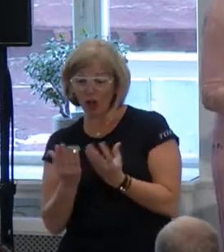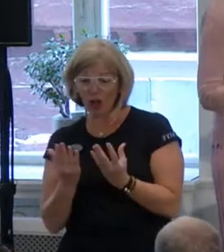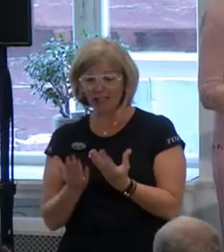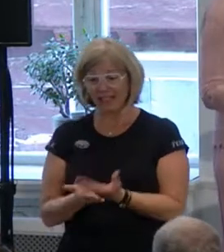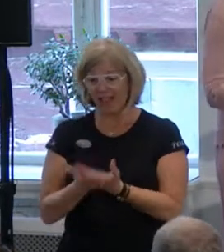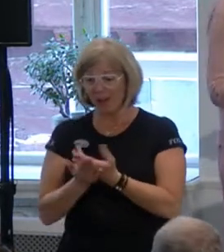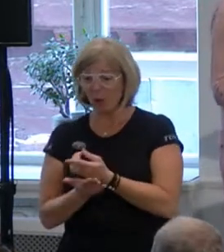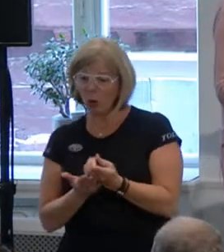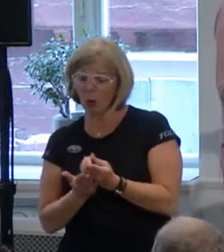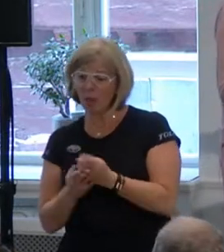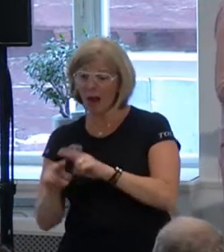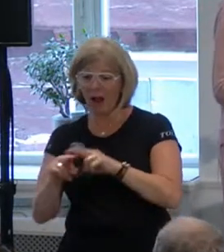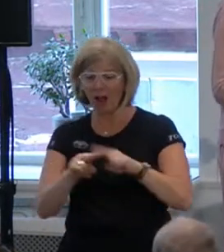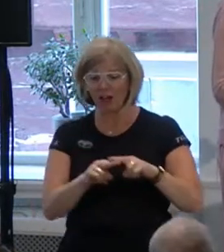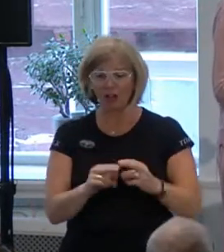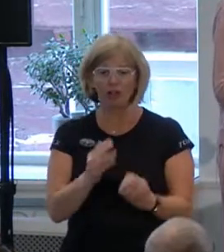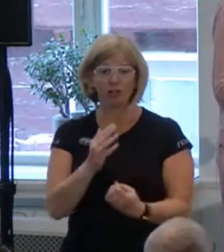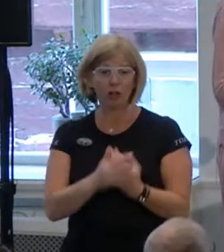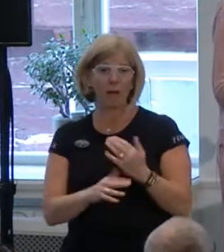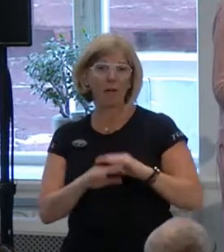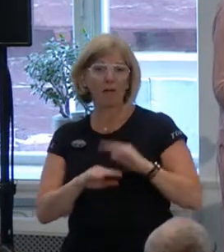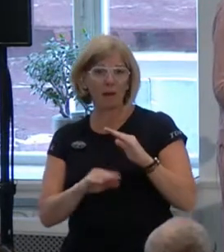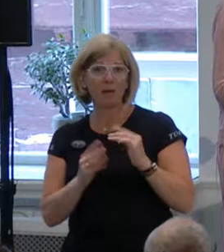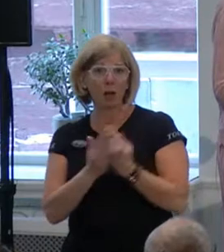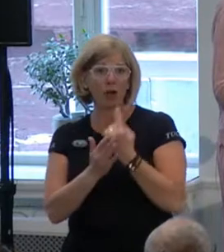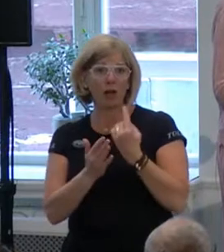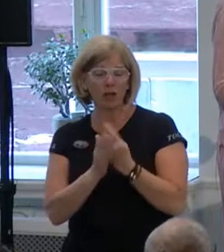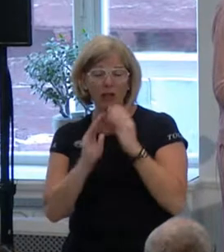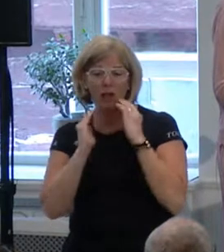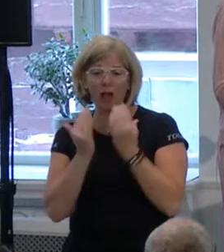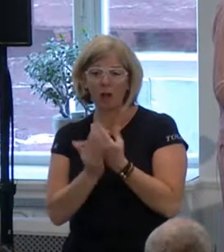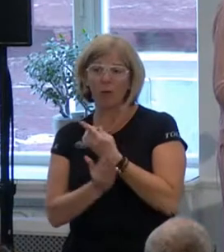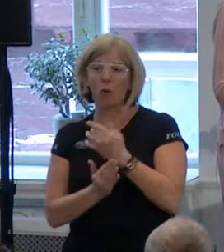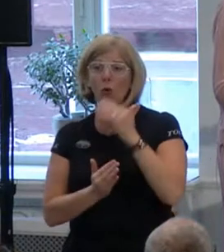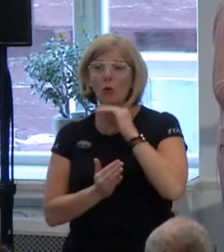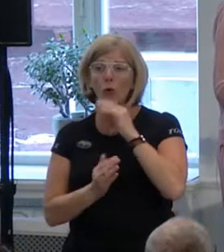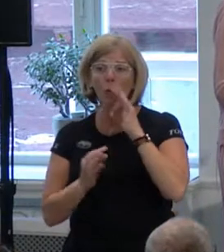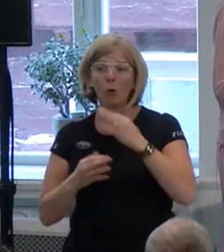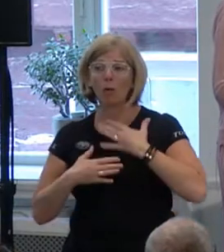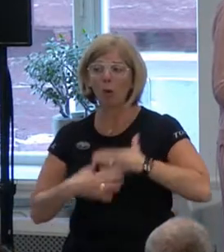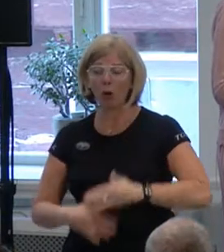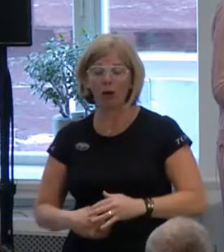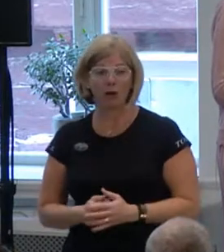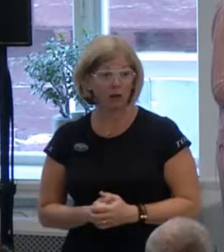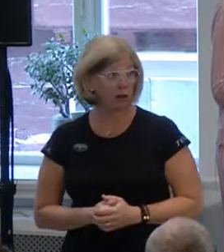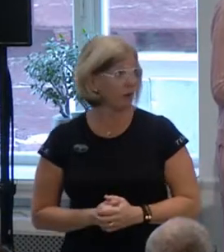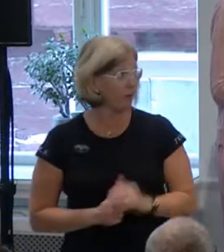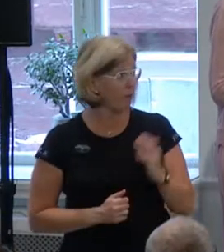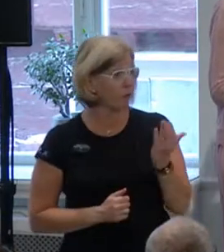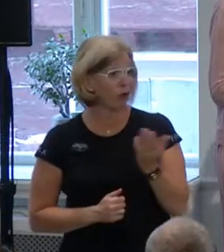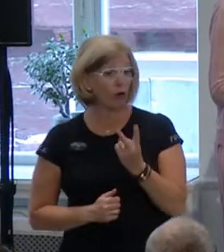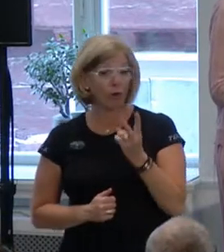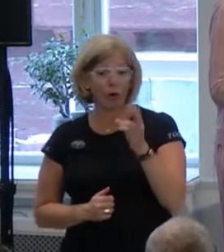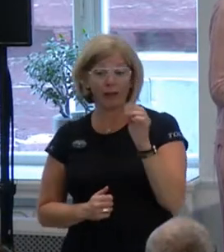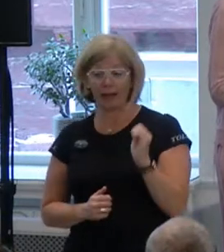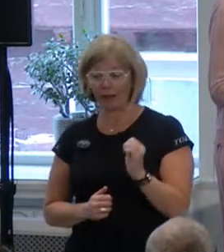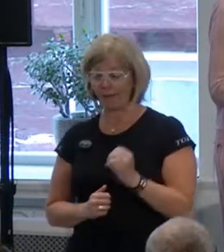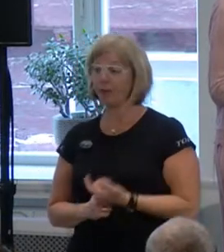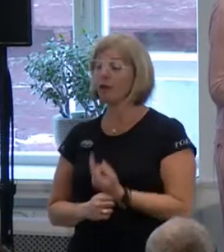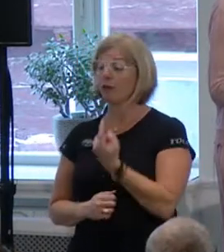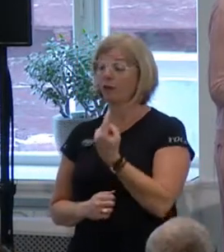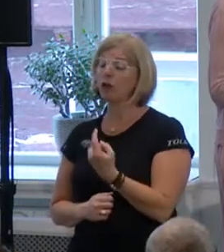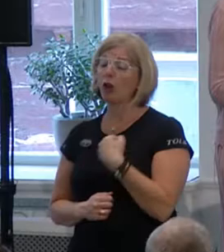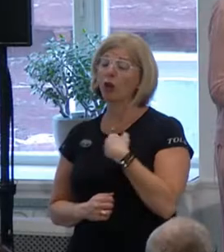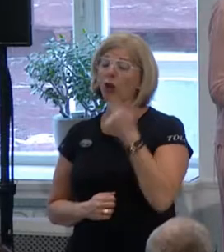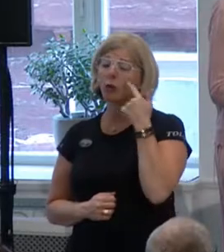skapa fler möjligheter att ta hand om de här ungdomarnas mående? Yvonne? Ja, jag tror för det första att vi